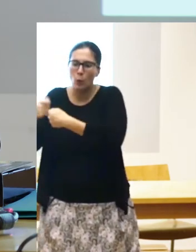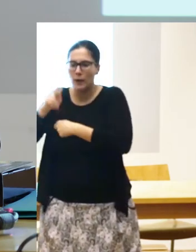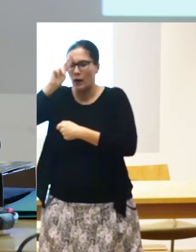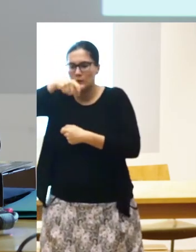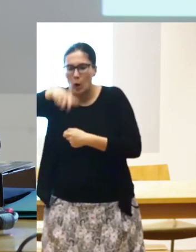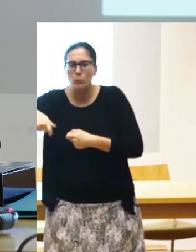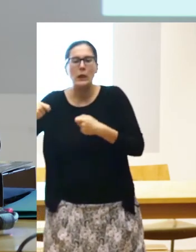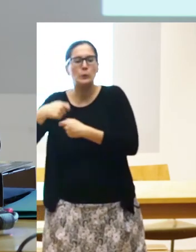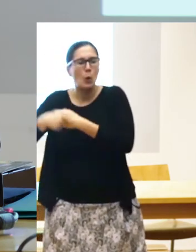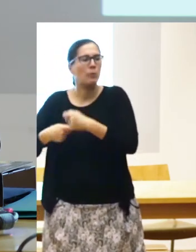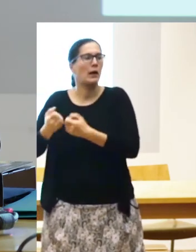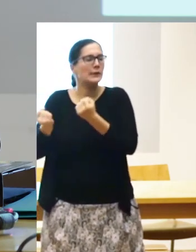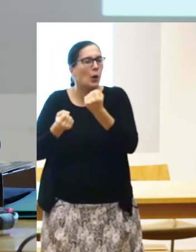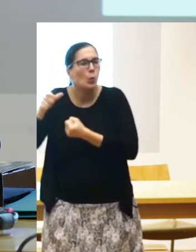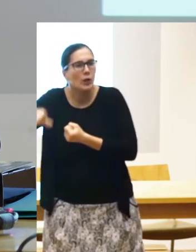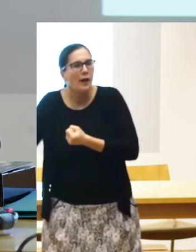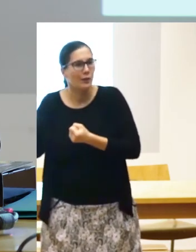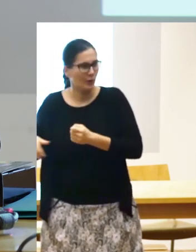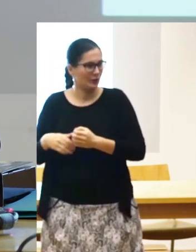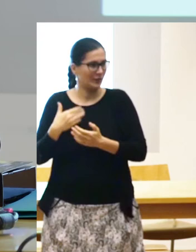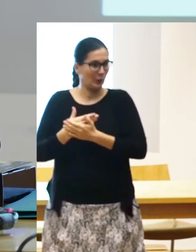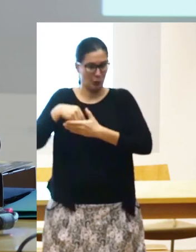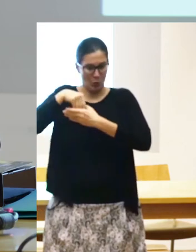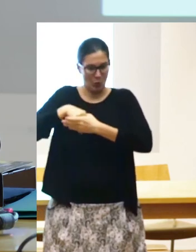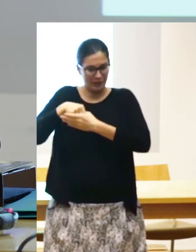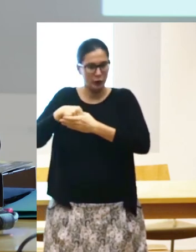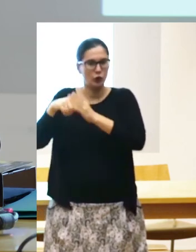zase to, co je uvnitř, není...